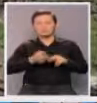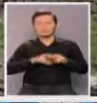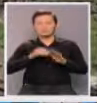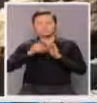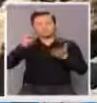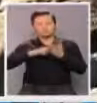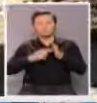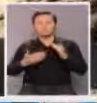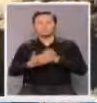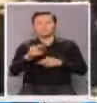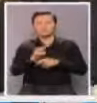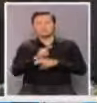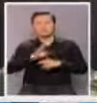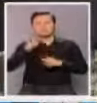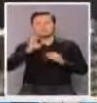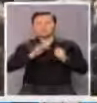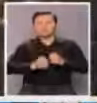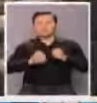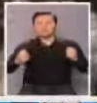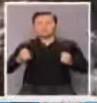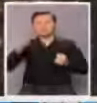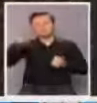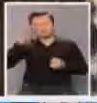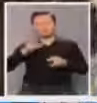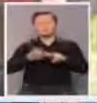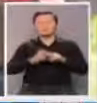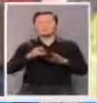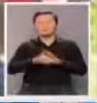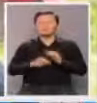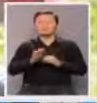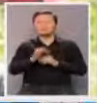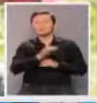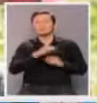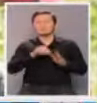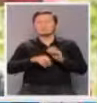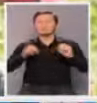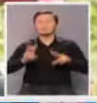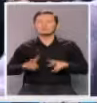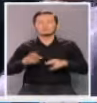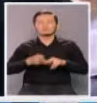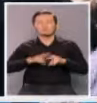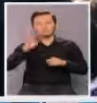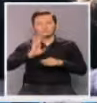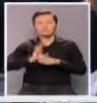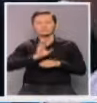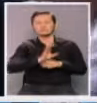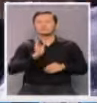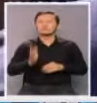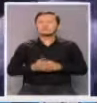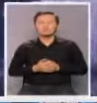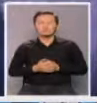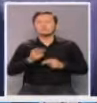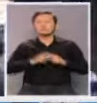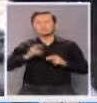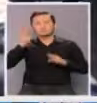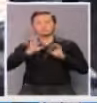қайта жөндеуден кейін су көлемін ұлғайтумен қатар одан ары аймақтардағы коммуналдық жүйелер арқылы тұтынушыларға су жеткізуді қамтамасыз етеді. Айта